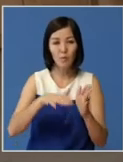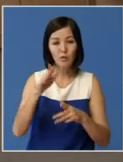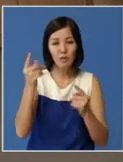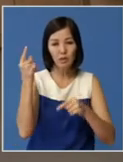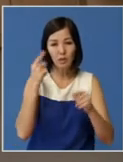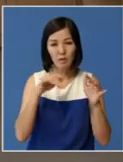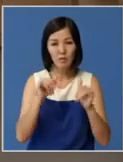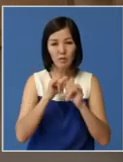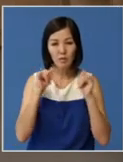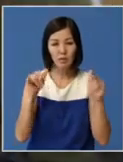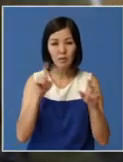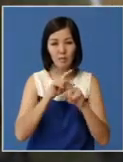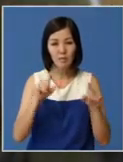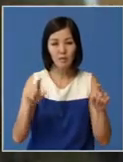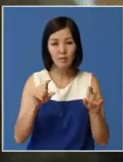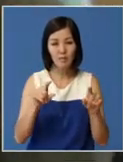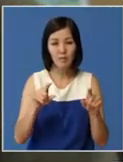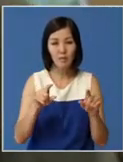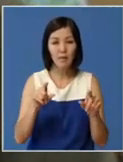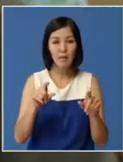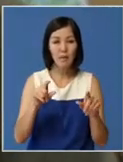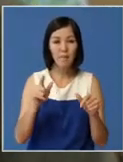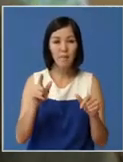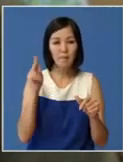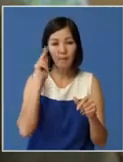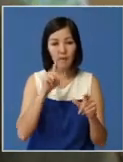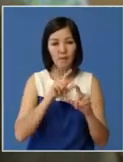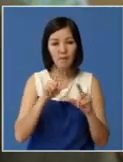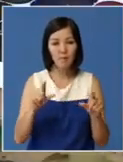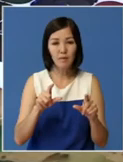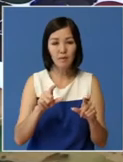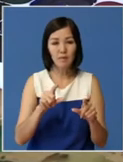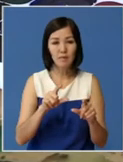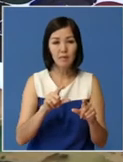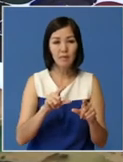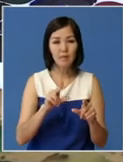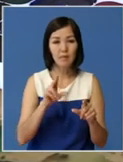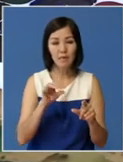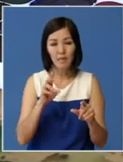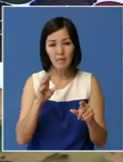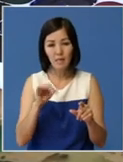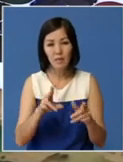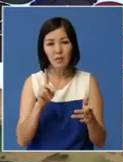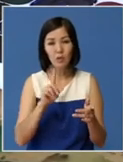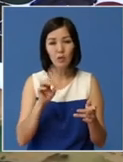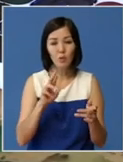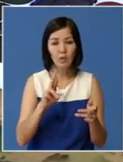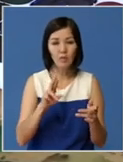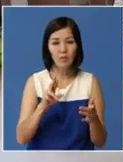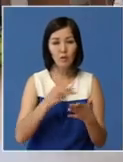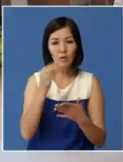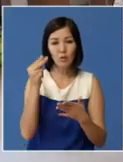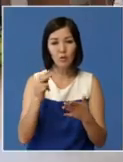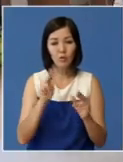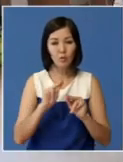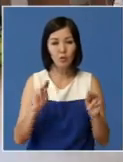шығармашылығын шыңдайтын мекеме ретінде белгілі. Аталған мектепте Алғаш Мырзатай Серікқали, Наталья Китанина, Зоя Ивановна сынды тұлғалар тәлім